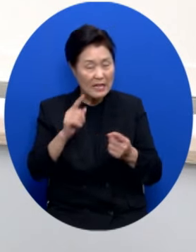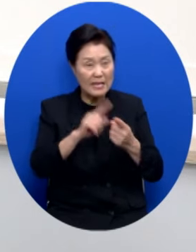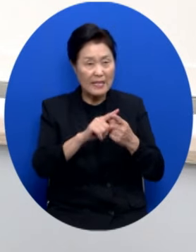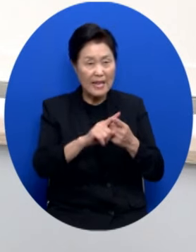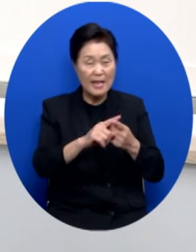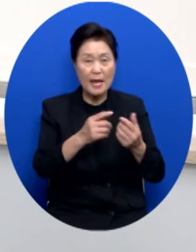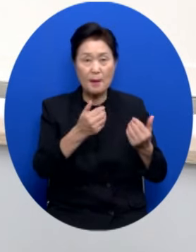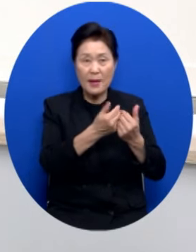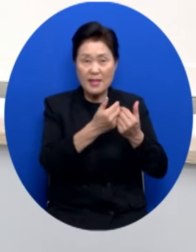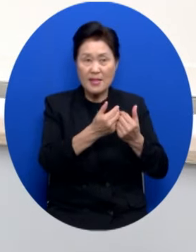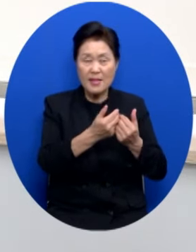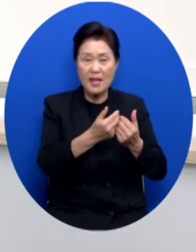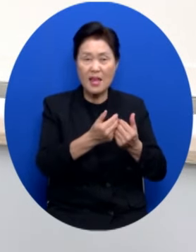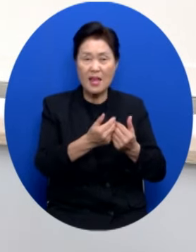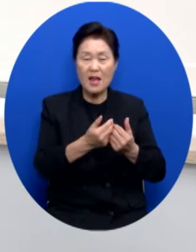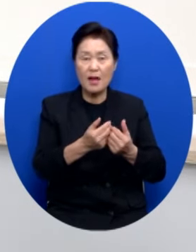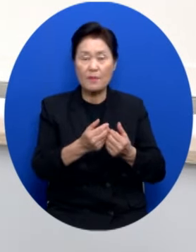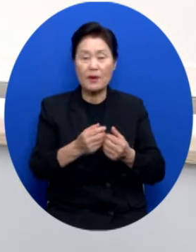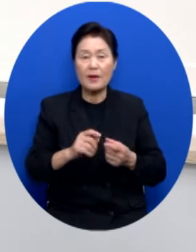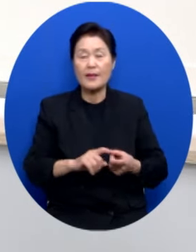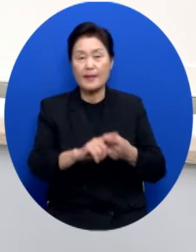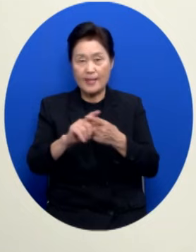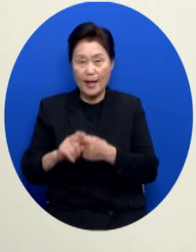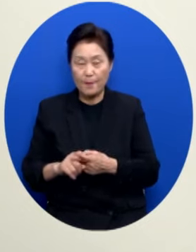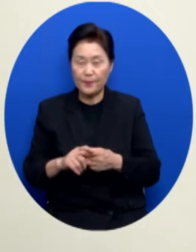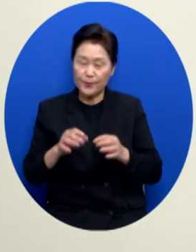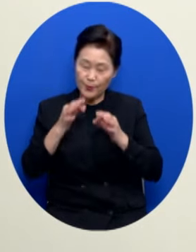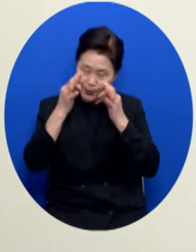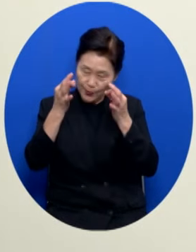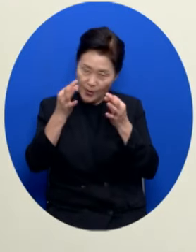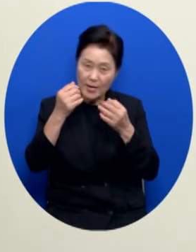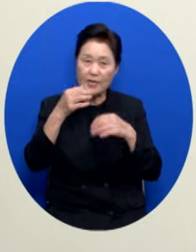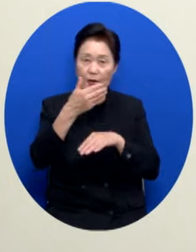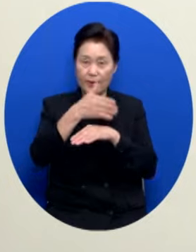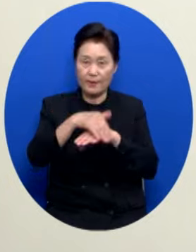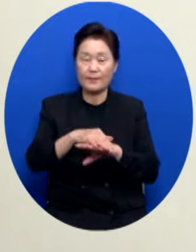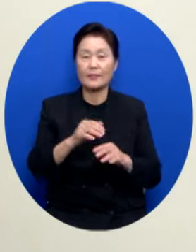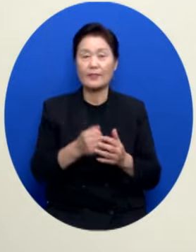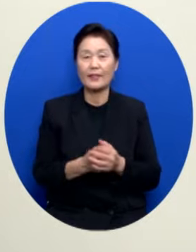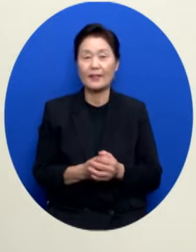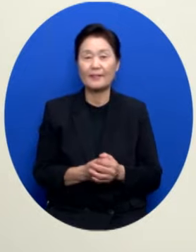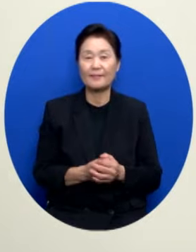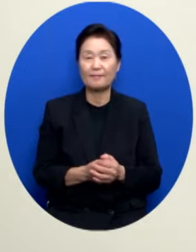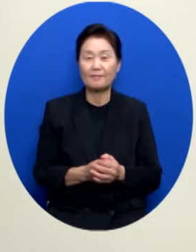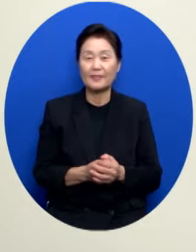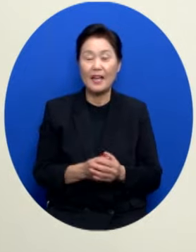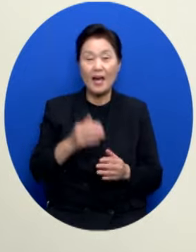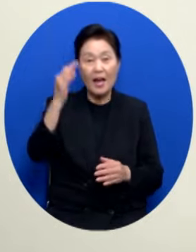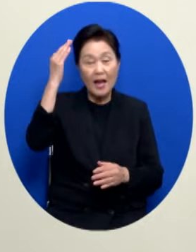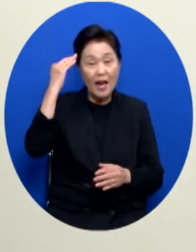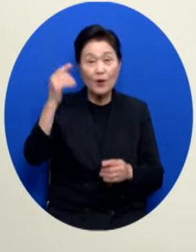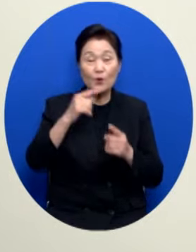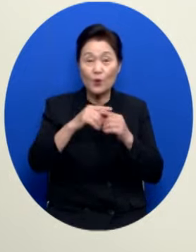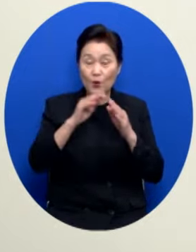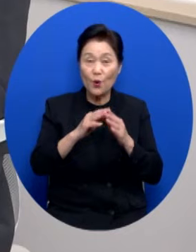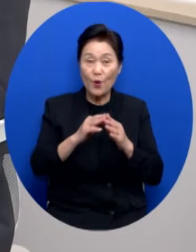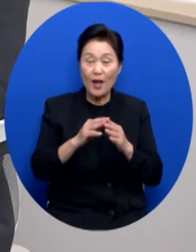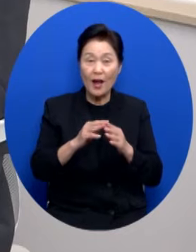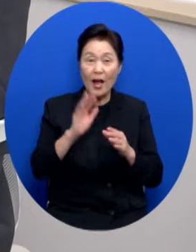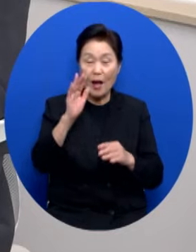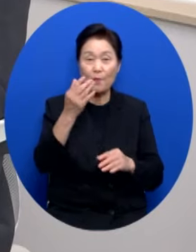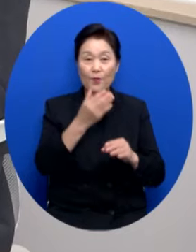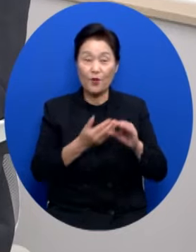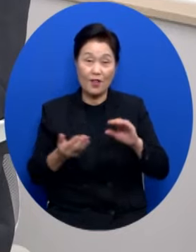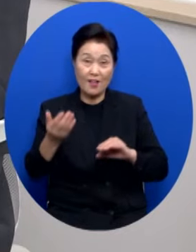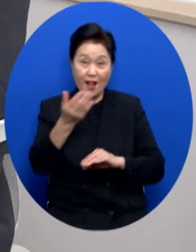힘을 쓰려고 합니다. 예. 예, 총회장님 오늘 말씀 잘 들었습니다. 한국교회가 또 이제 한 단계 더 부흥할